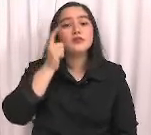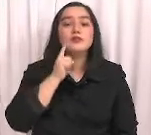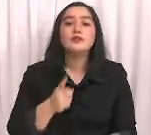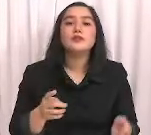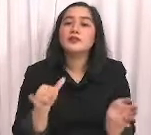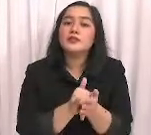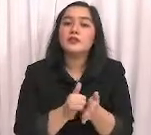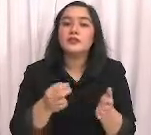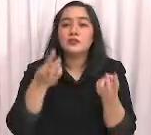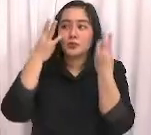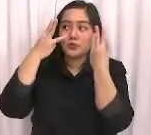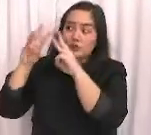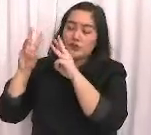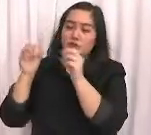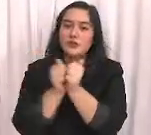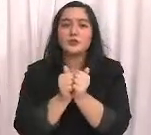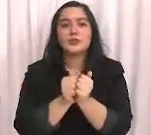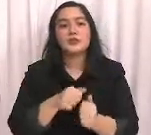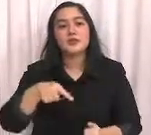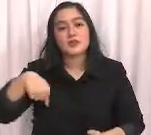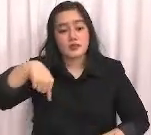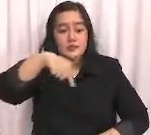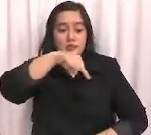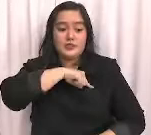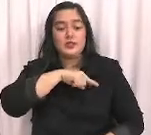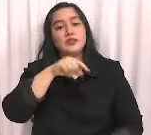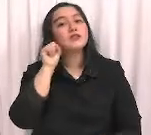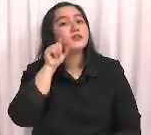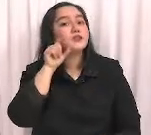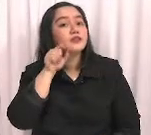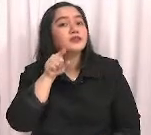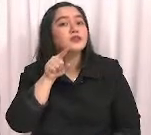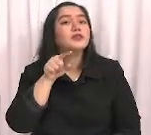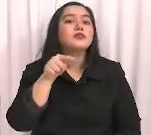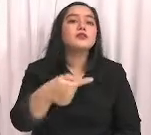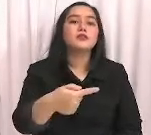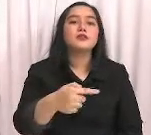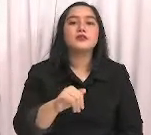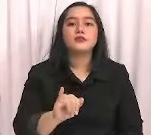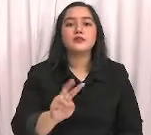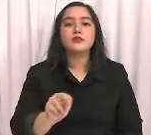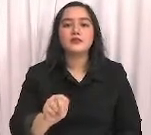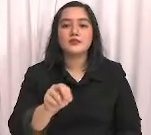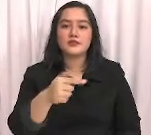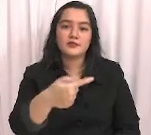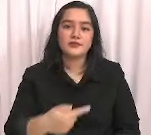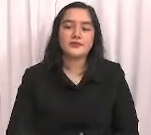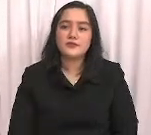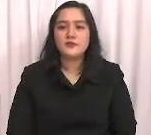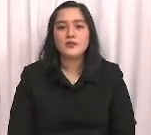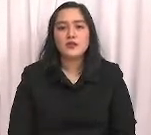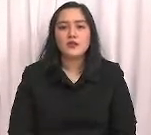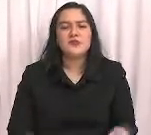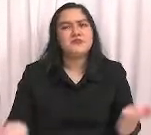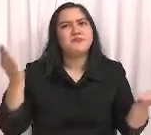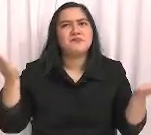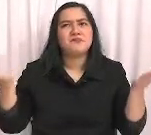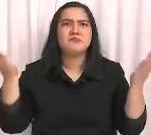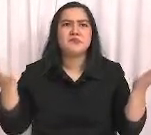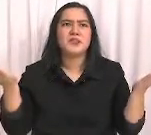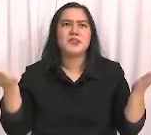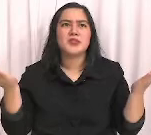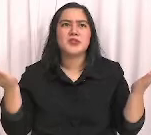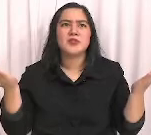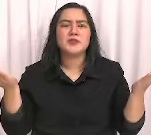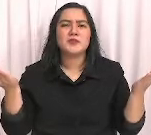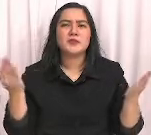Colorado. Siguro, wow. Anong oras hello, ngayon? Ma'am. 12, mga past 12 na rin doon sa kanila. Uh-huh. O maaaring